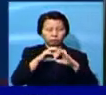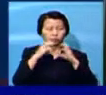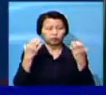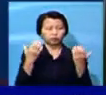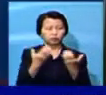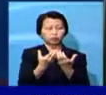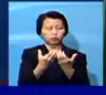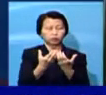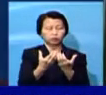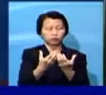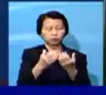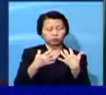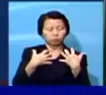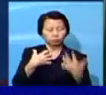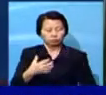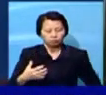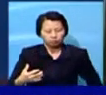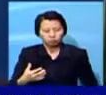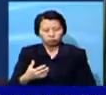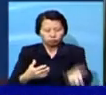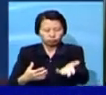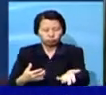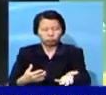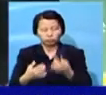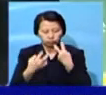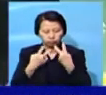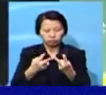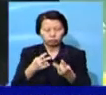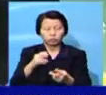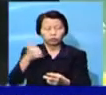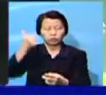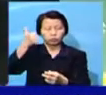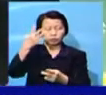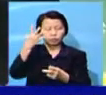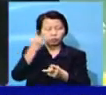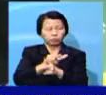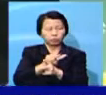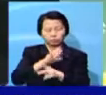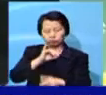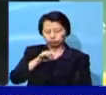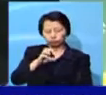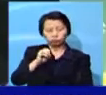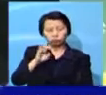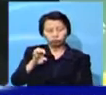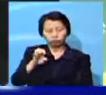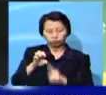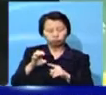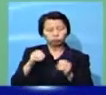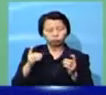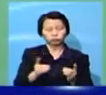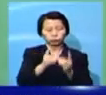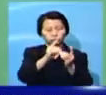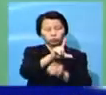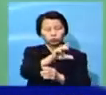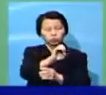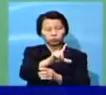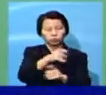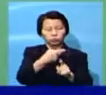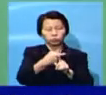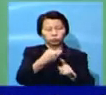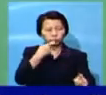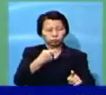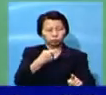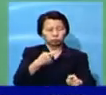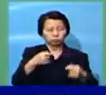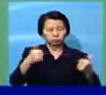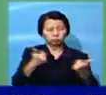warilla BS dan rekreasi itu menyaksikan juara dunia empat kali Joe Edwards di jadualkan bertemu luybur dari gy